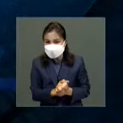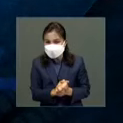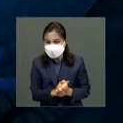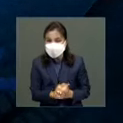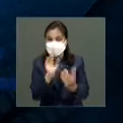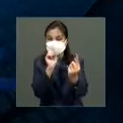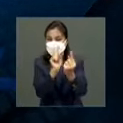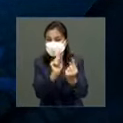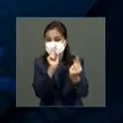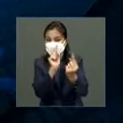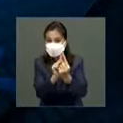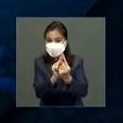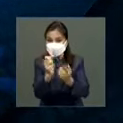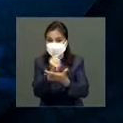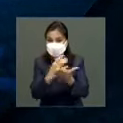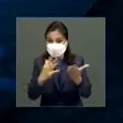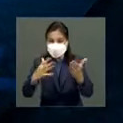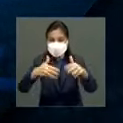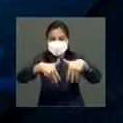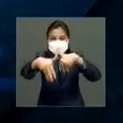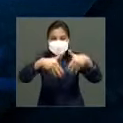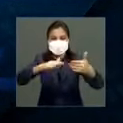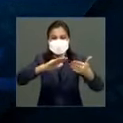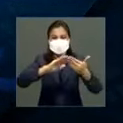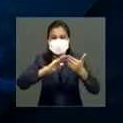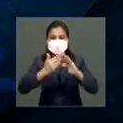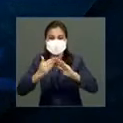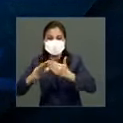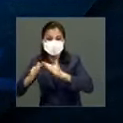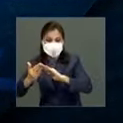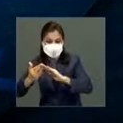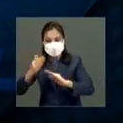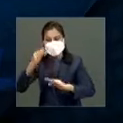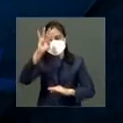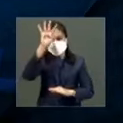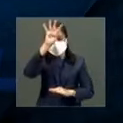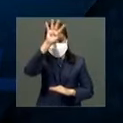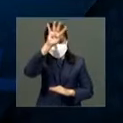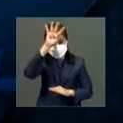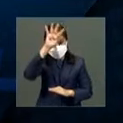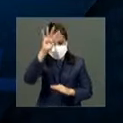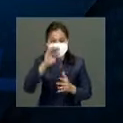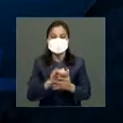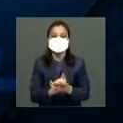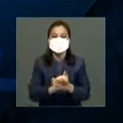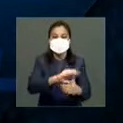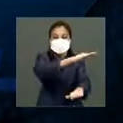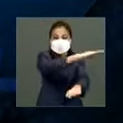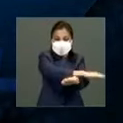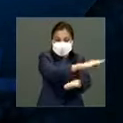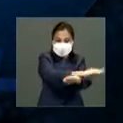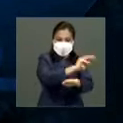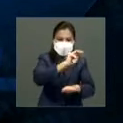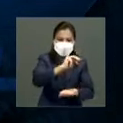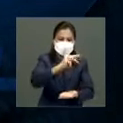ที่เราพบเนี่ยนะครับโดยส่วนใหญ่อยู่ที่ชุมชนแออัดนะครับเช่นชุมชนคลองเตยสีชุมชนสีแยกมหานาคปากคลองตลาดแฟลตดิน